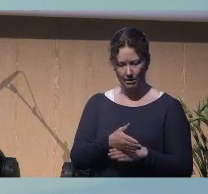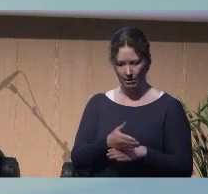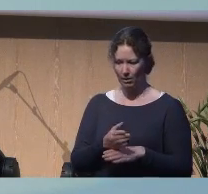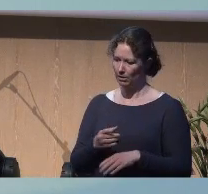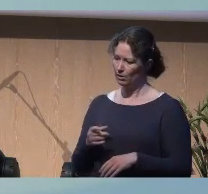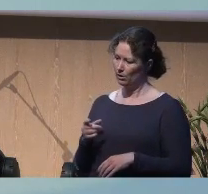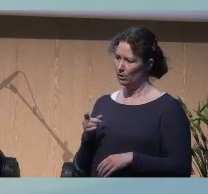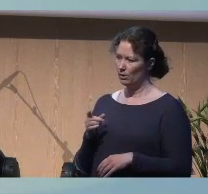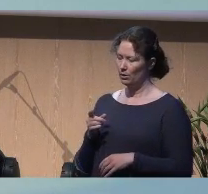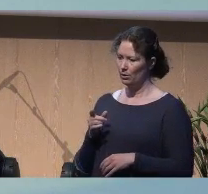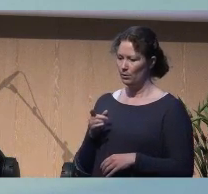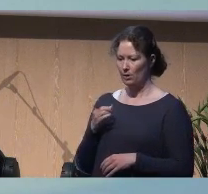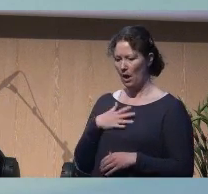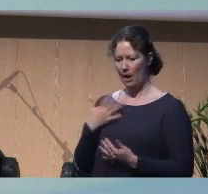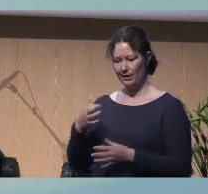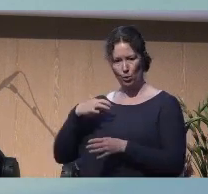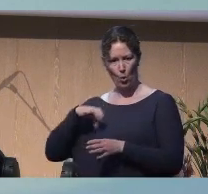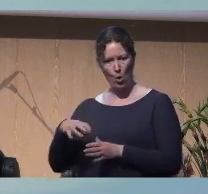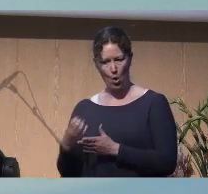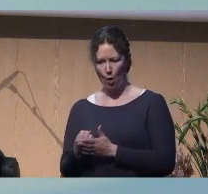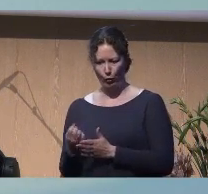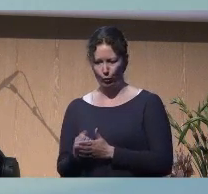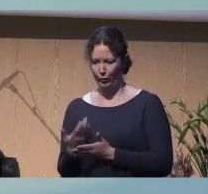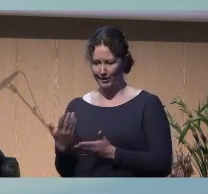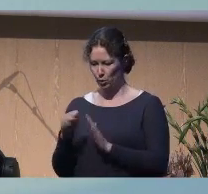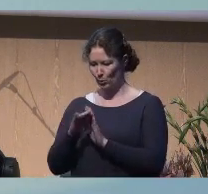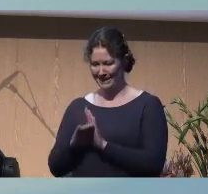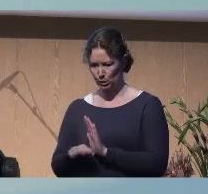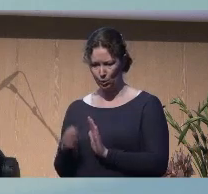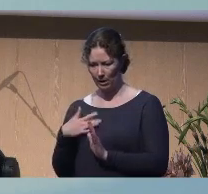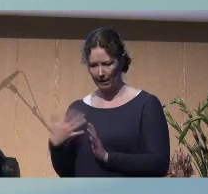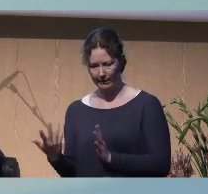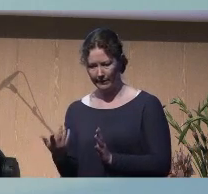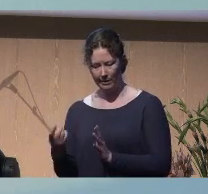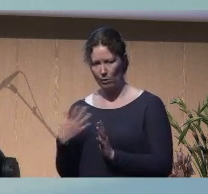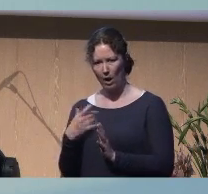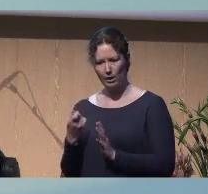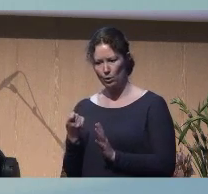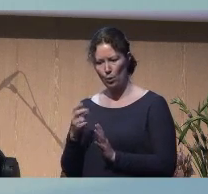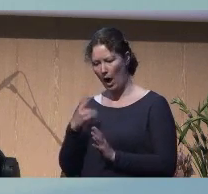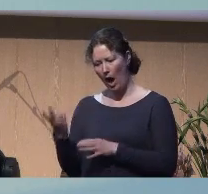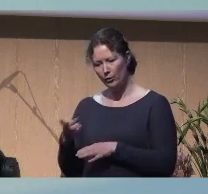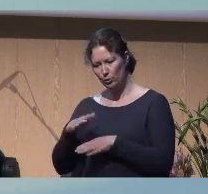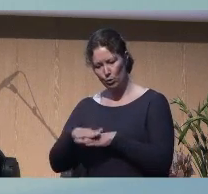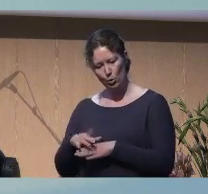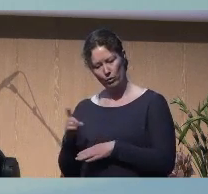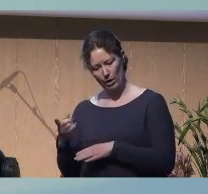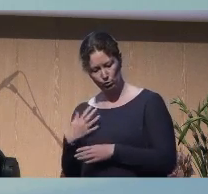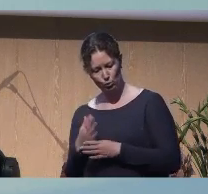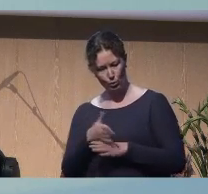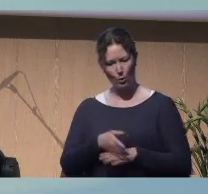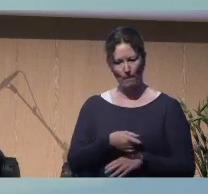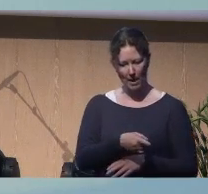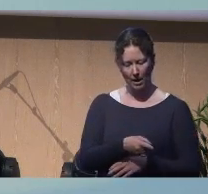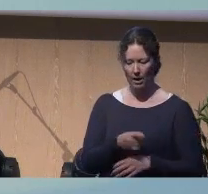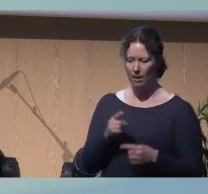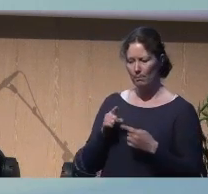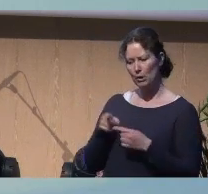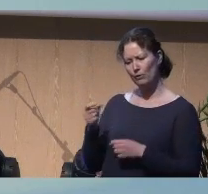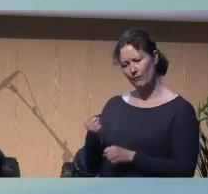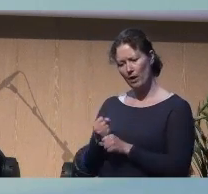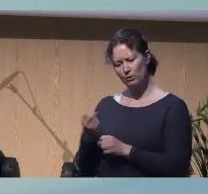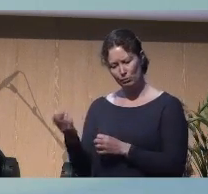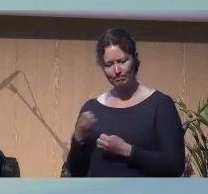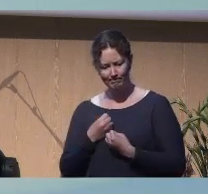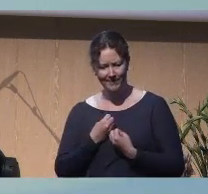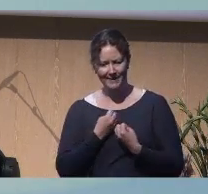har en lønn eller en instruks eller en annen grunn til å komme, enn at du faktisk gir av seg